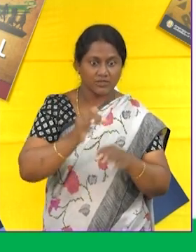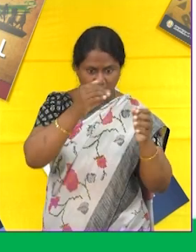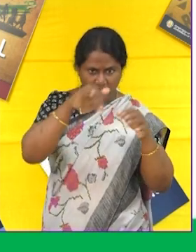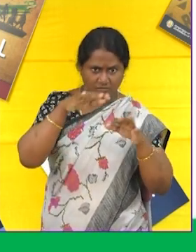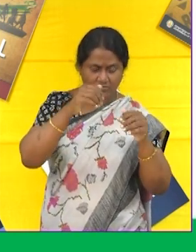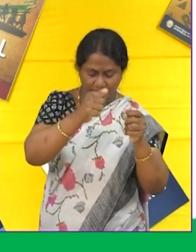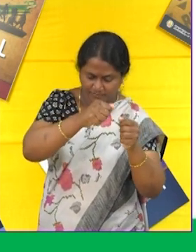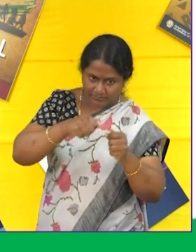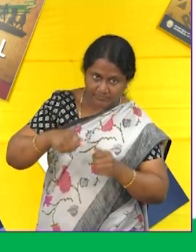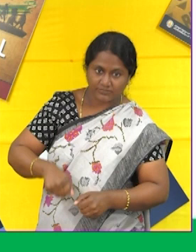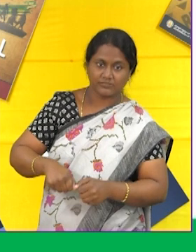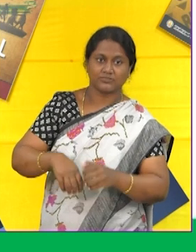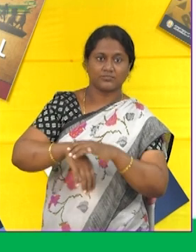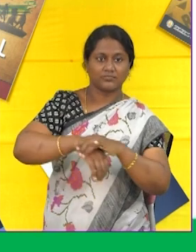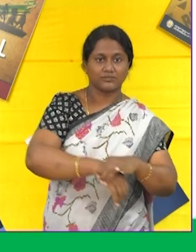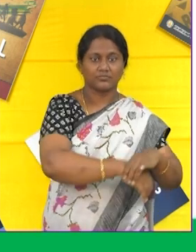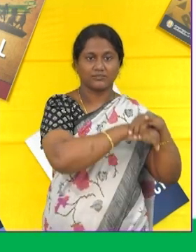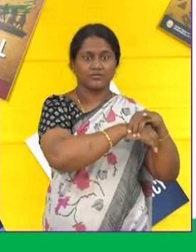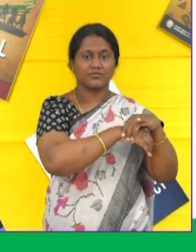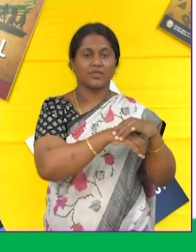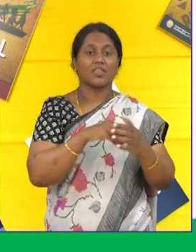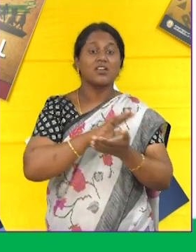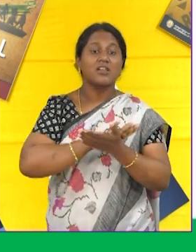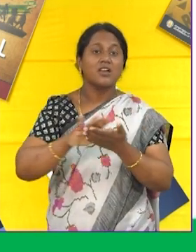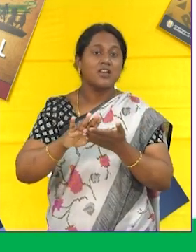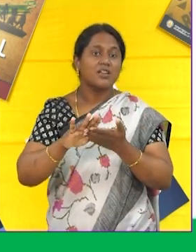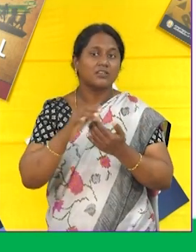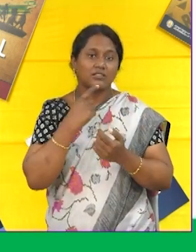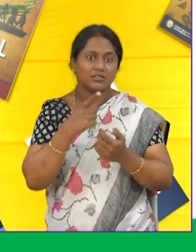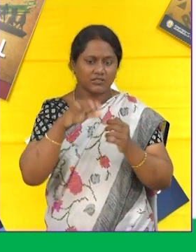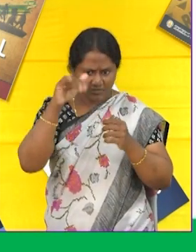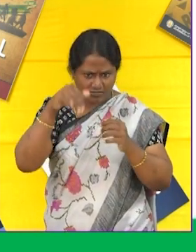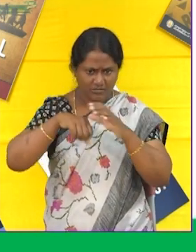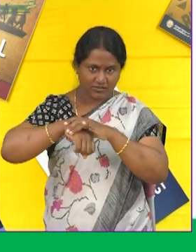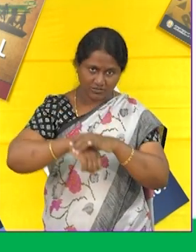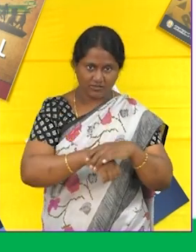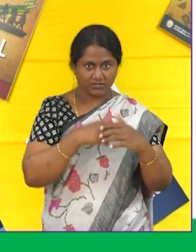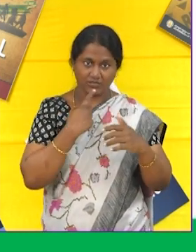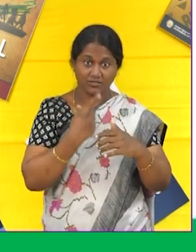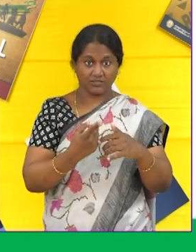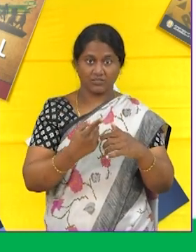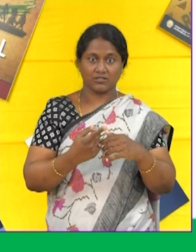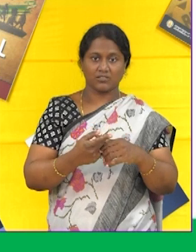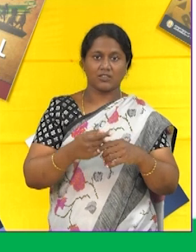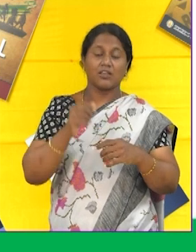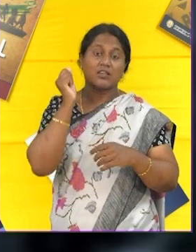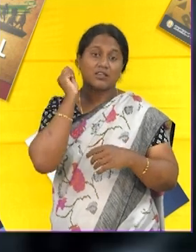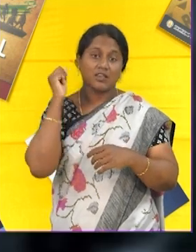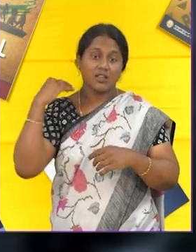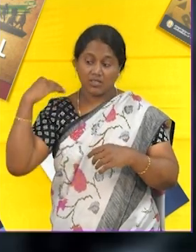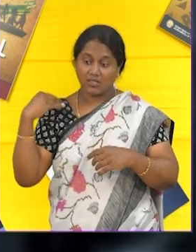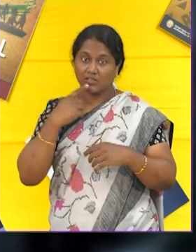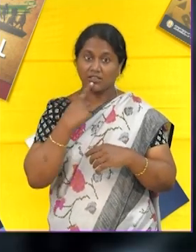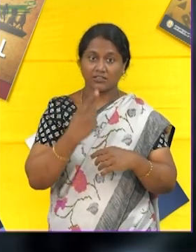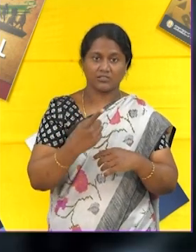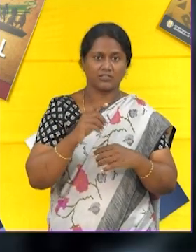பார்த்தேன். Come on Herman, I said. வா ஹெர்மன் அப்படின்னு நான் கூப்பிட்டேன். I'll stay with mother, he said. நான் அம்மா